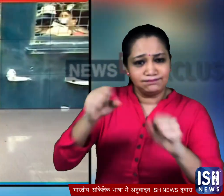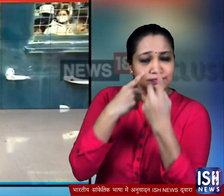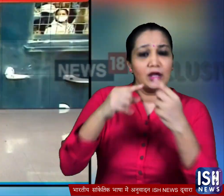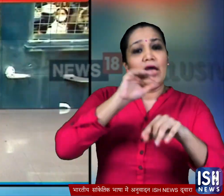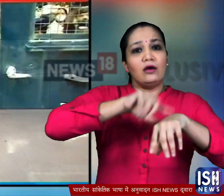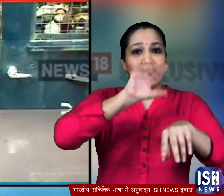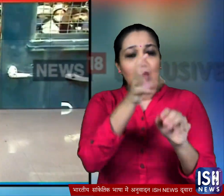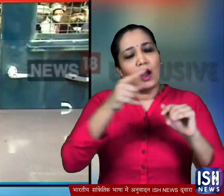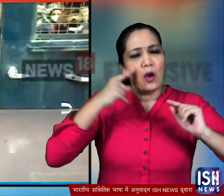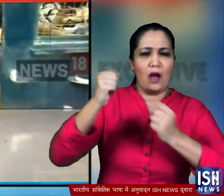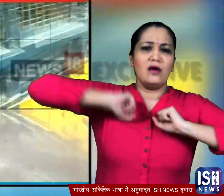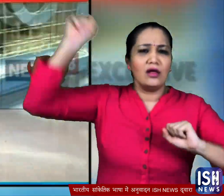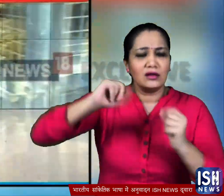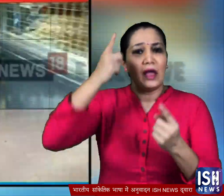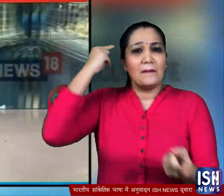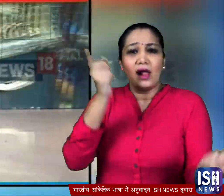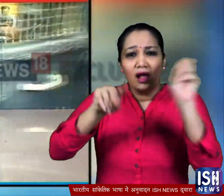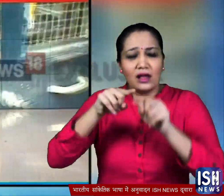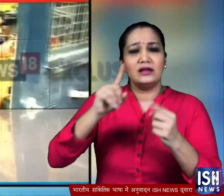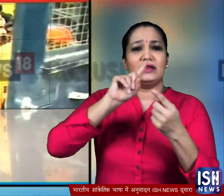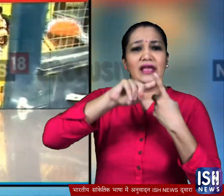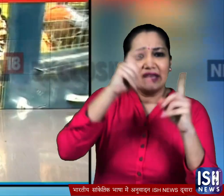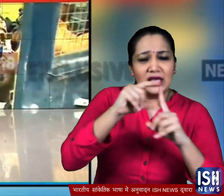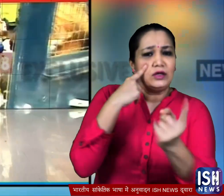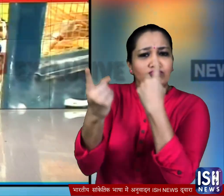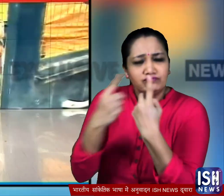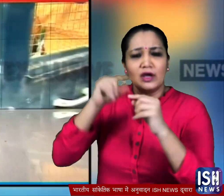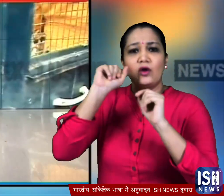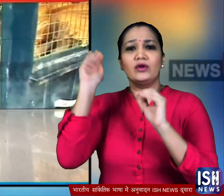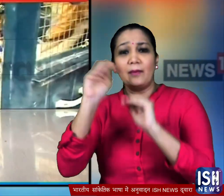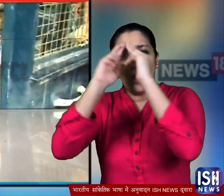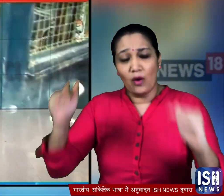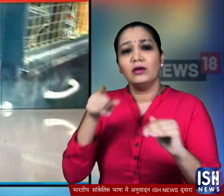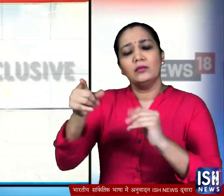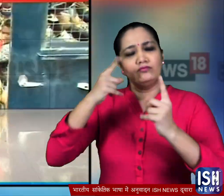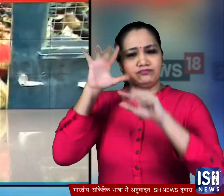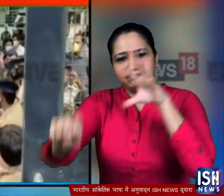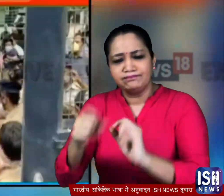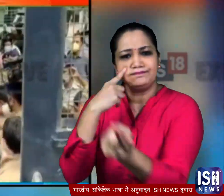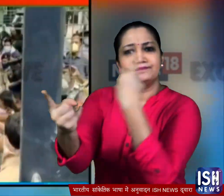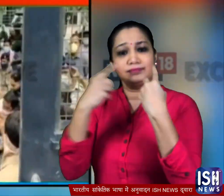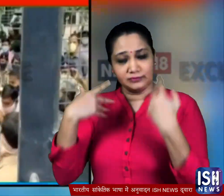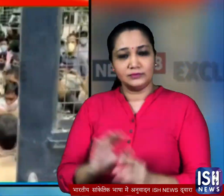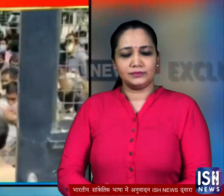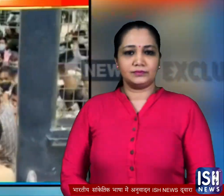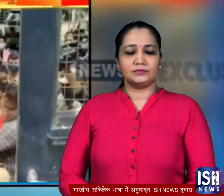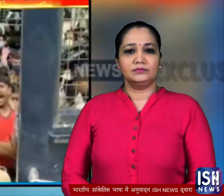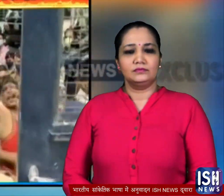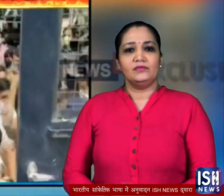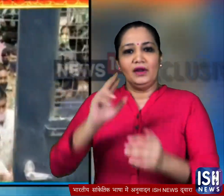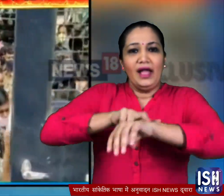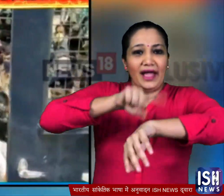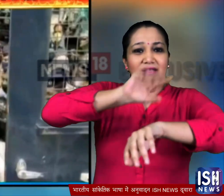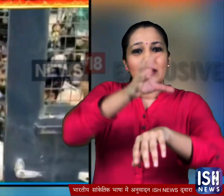देशमुख के खिलाफ चल रहे मनी लॉन्ड्रिंग केस की जांच करते हुए ईडी ने उनके नागपुर के घर पर रेड की, जिससे